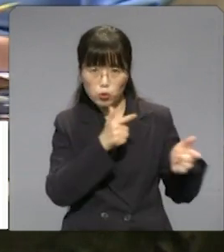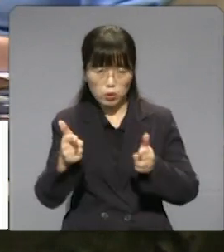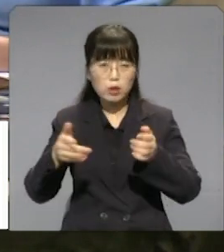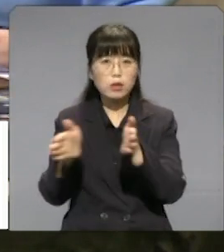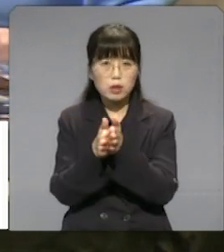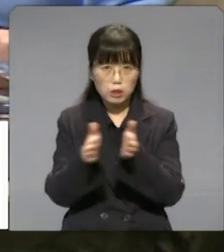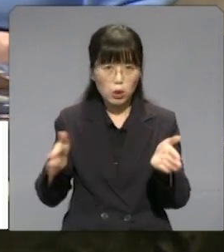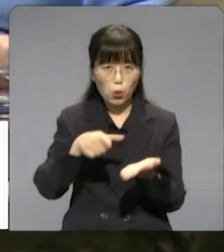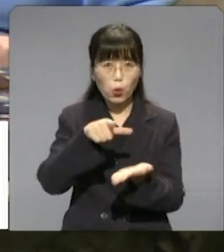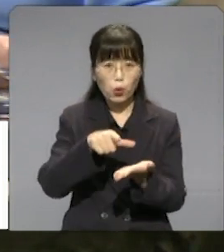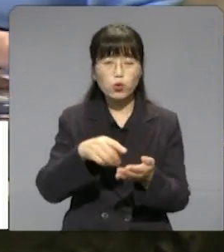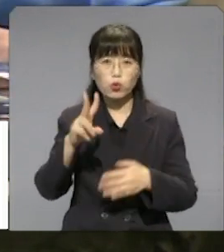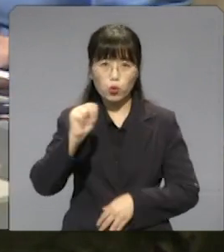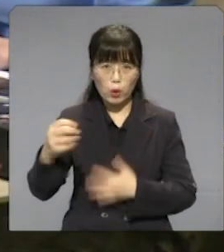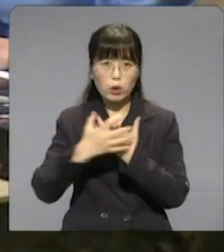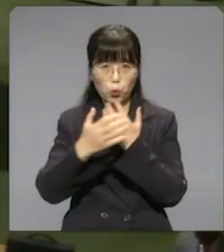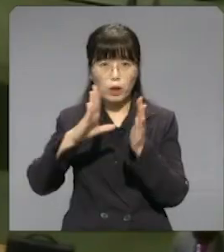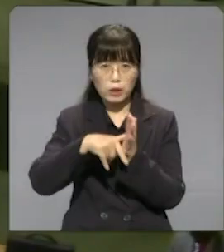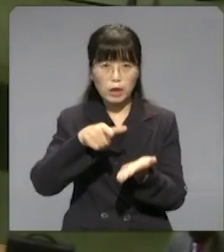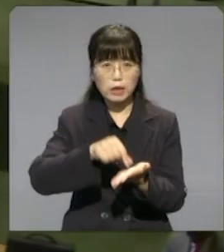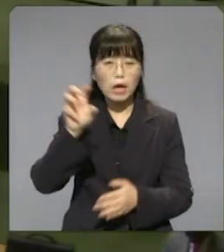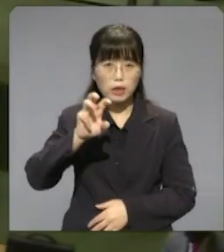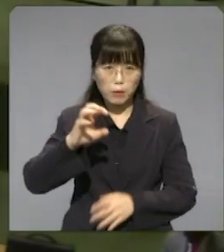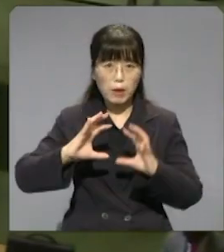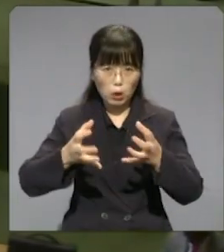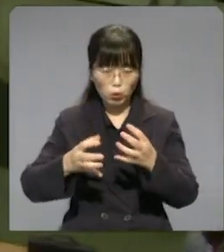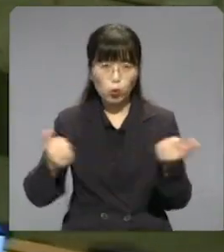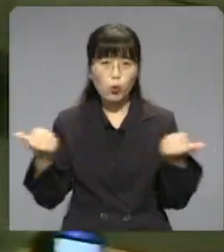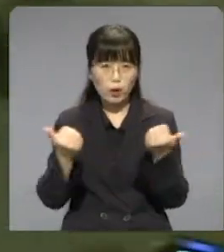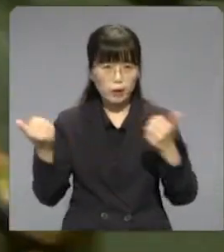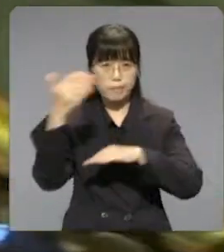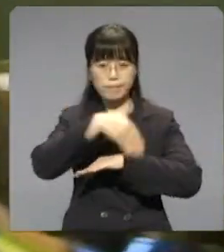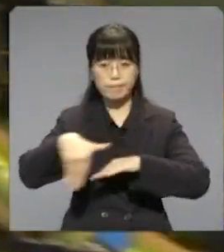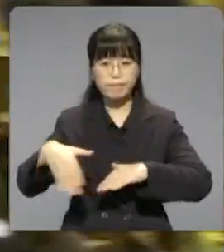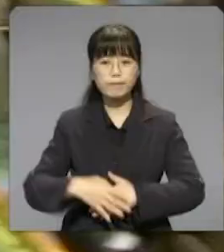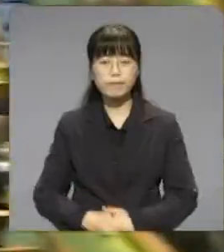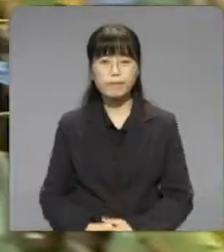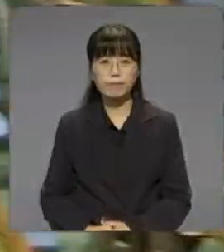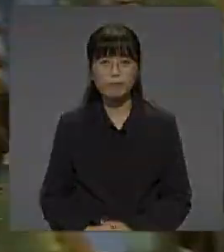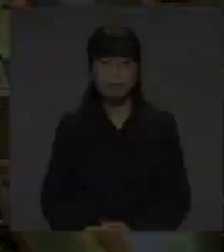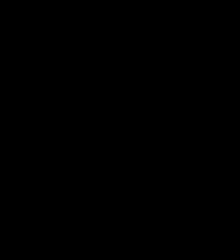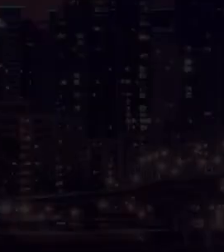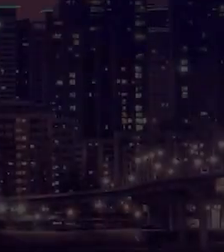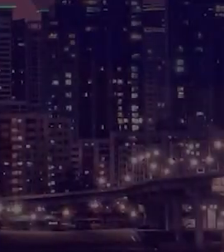체코 등을 시작으로 유엔 총회 기간 최소 30개국과 양자 회담도 할 예정입니다.